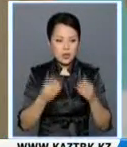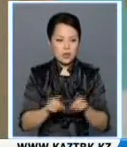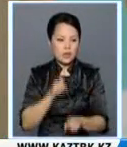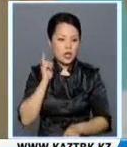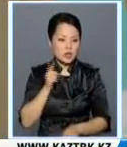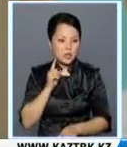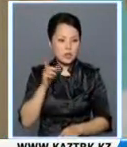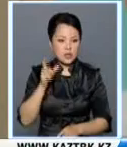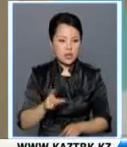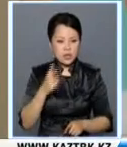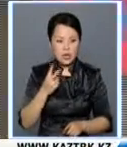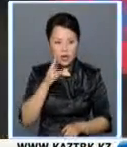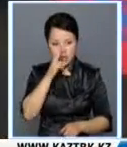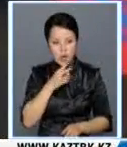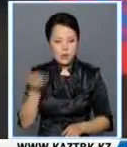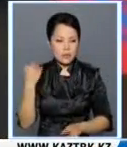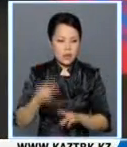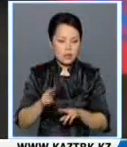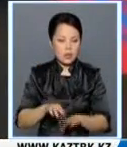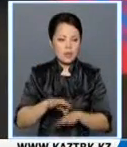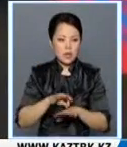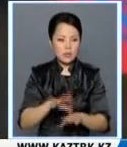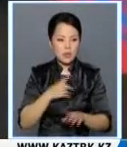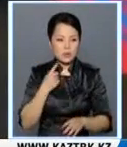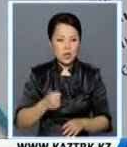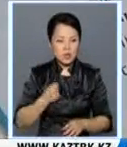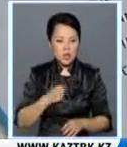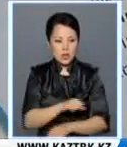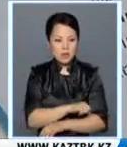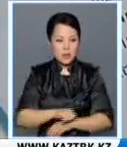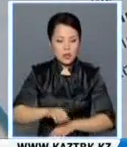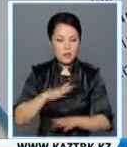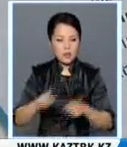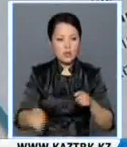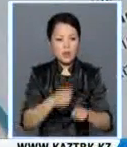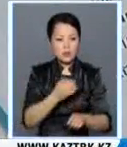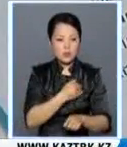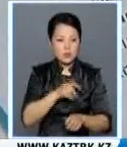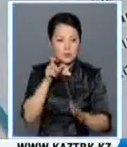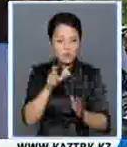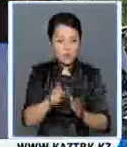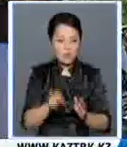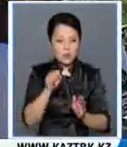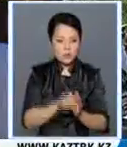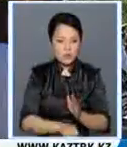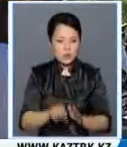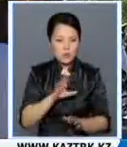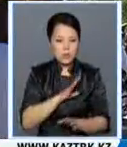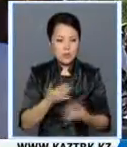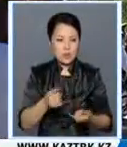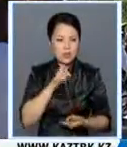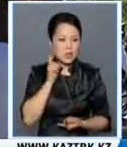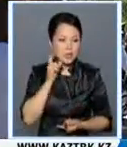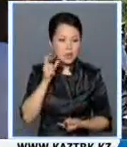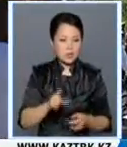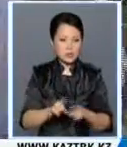жас жігіт осыдан 2 ай бұрын жауынгерлік міндетін өтеу барысында мемлекеттік шекараны бұзбақшы болғандар қолына мерт болды. Арамыздан қапыда кеткен жас